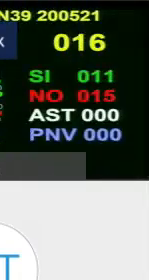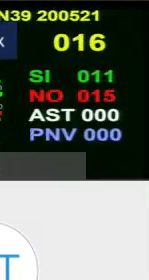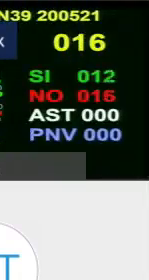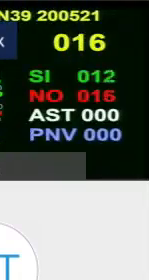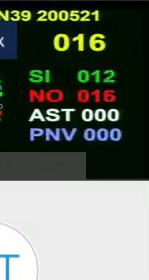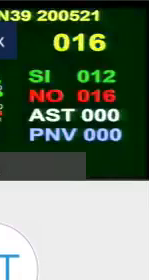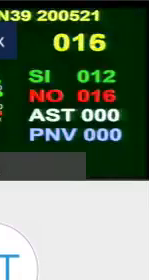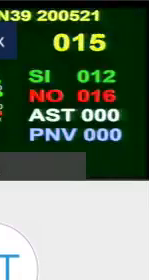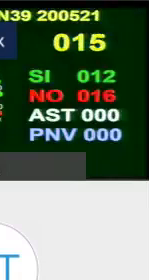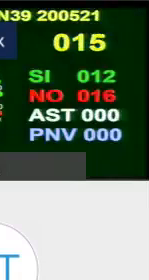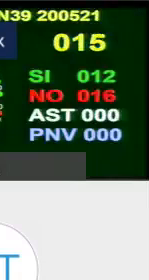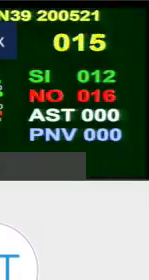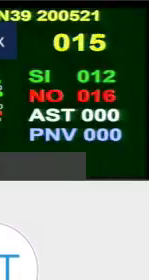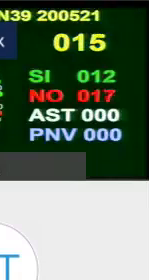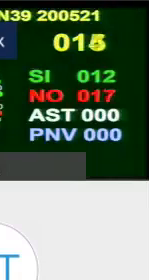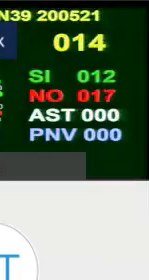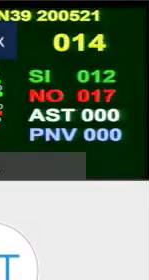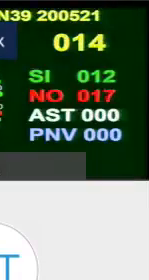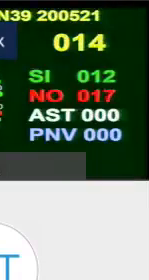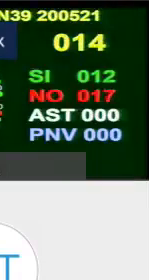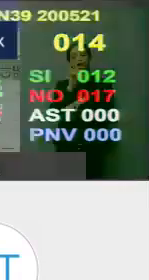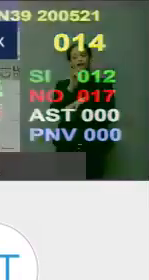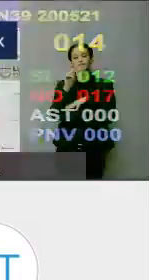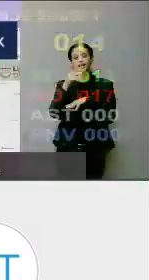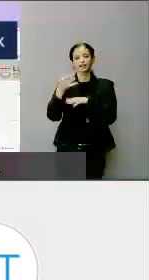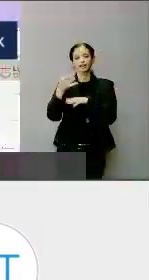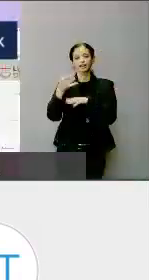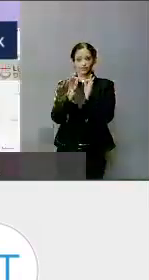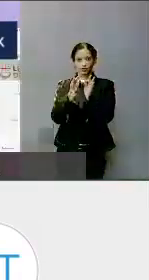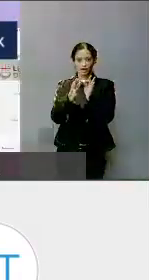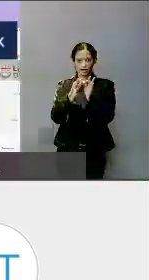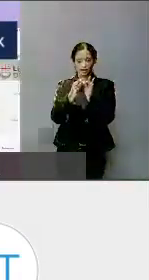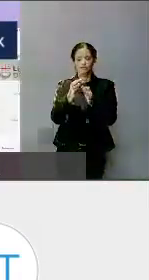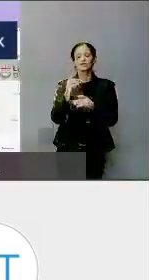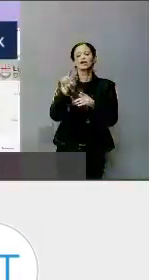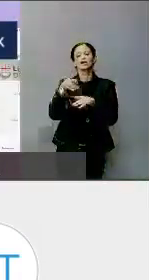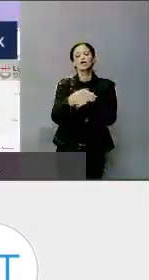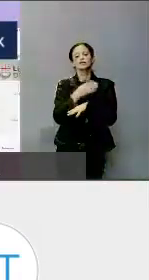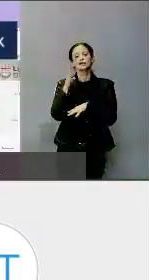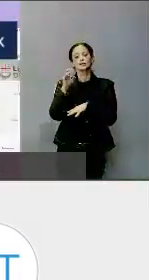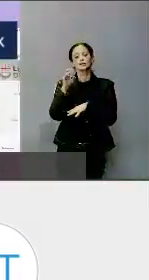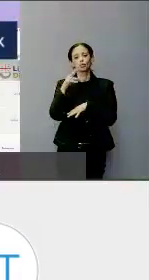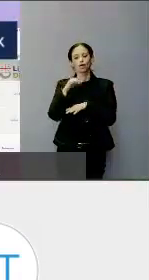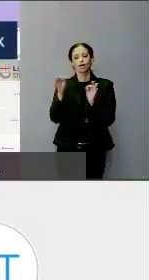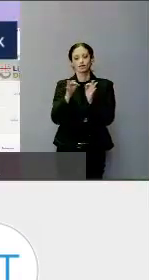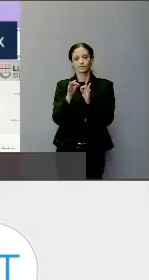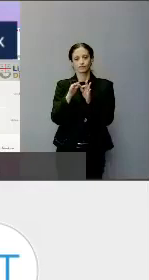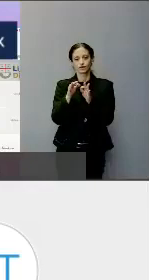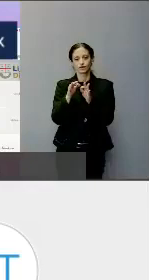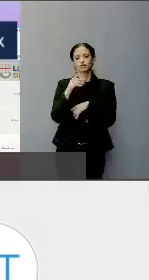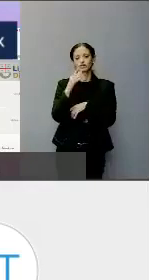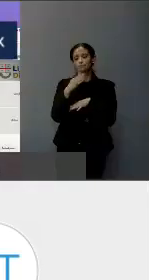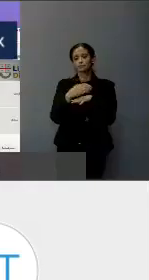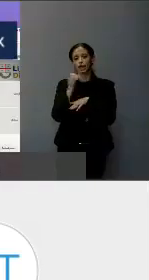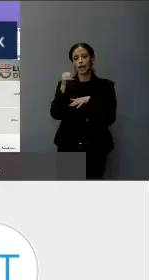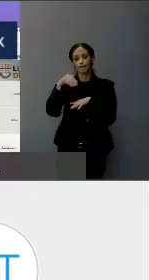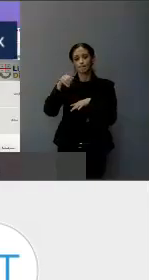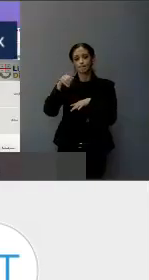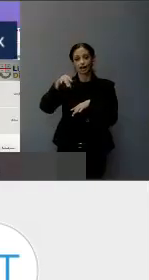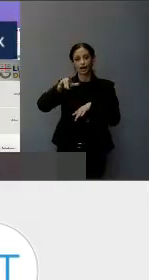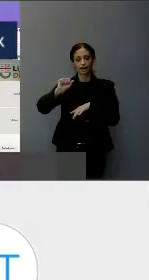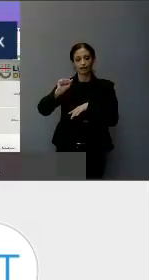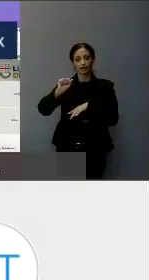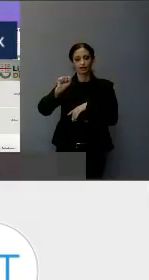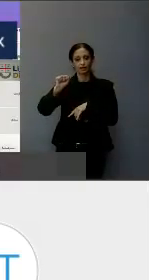da remoto su un numero 28 cos'è contrario grazie consigliera evidente così consigliere campanella